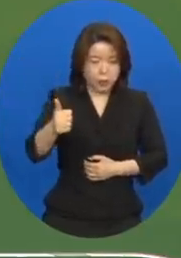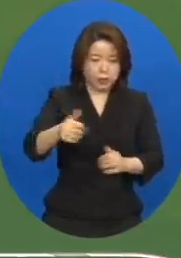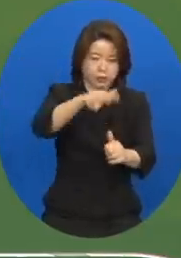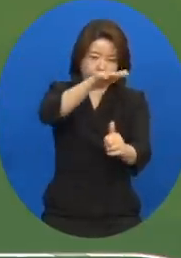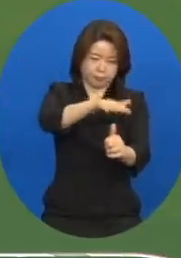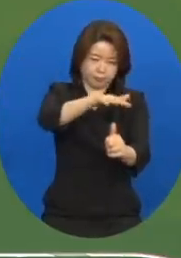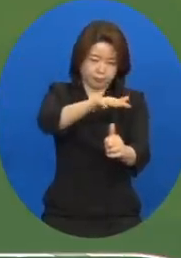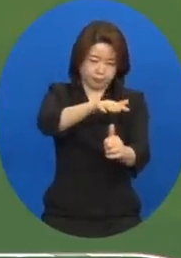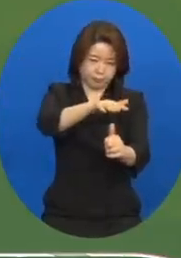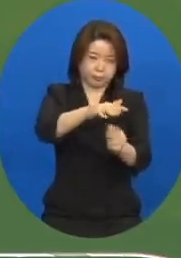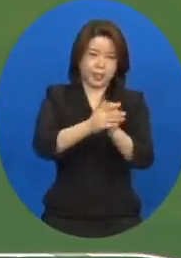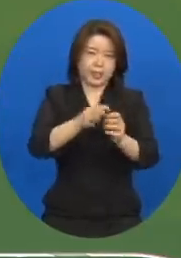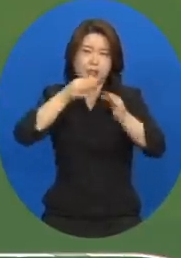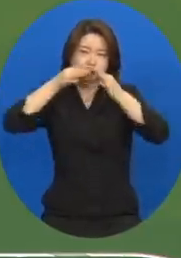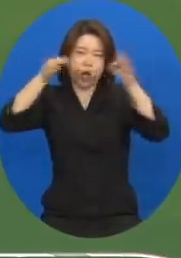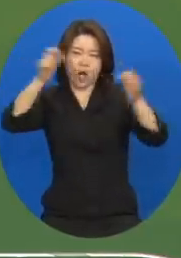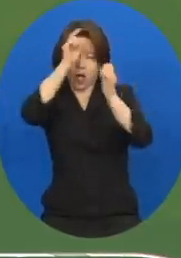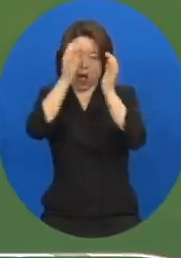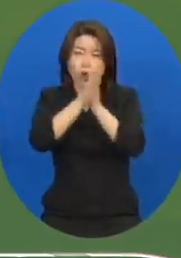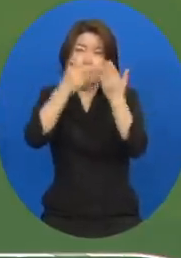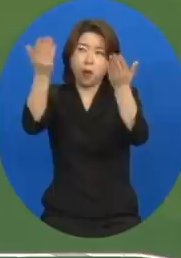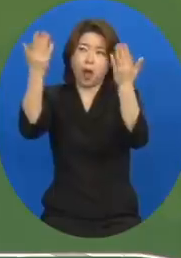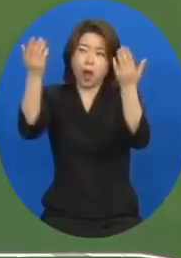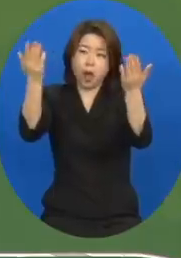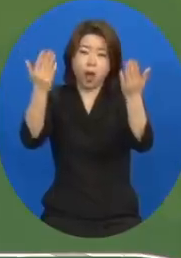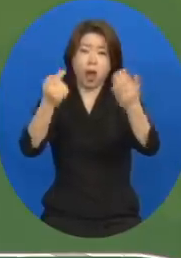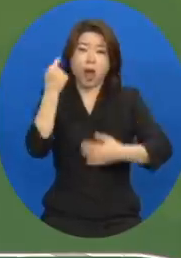소리를 질러서 크게 기도해 줄 알았더니